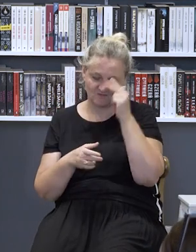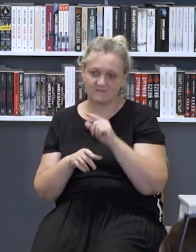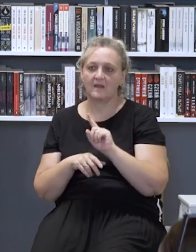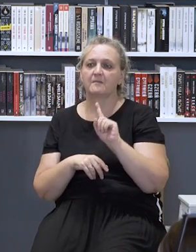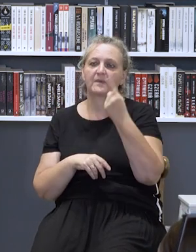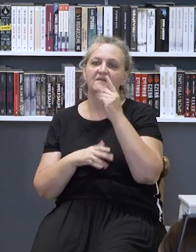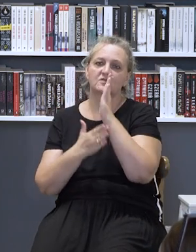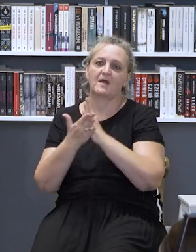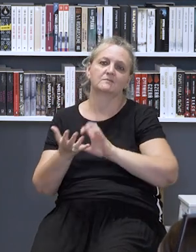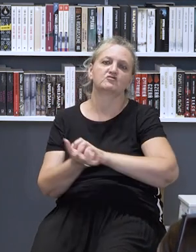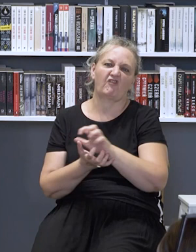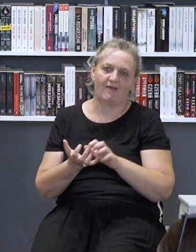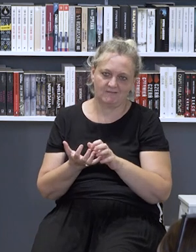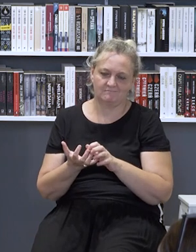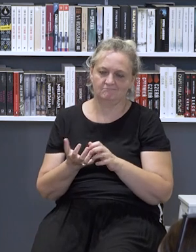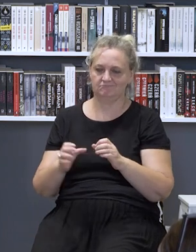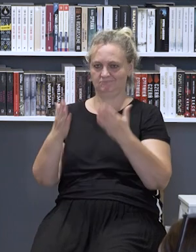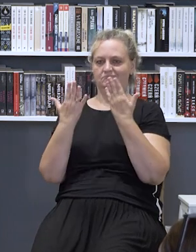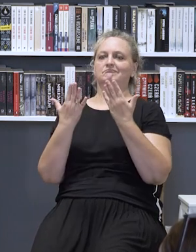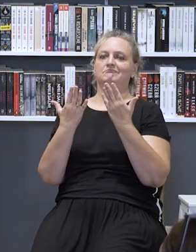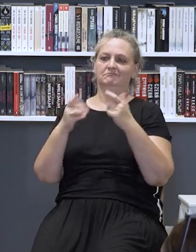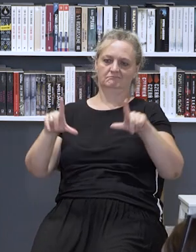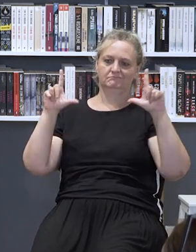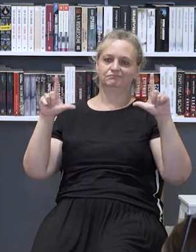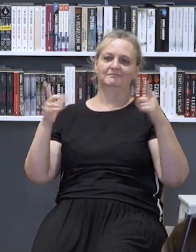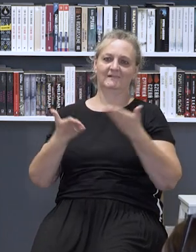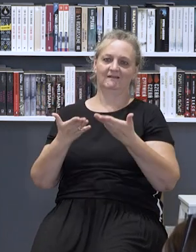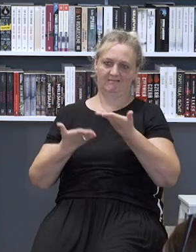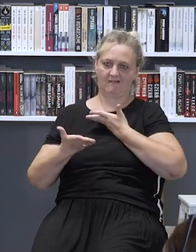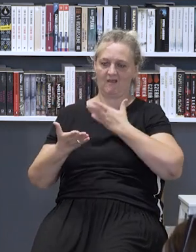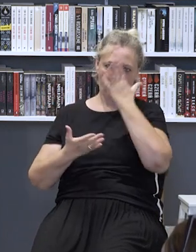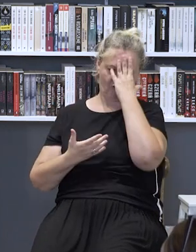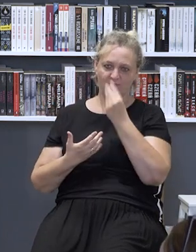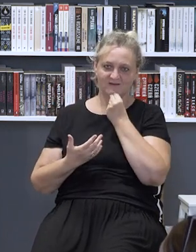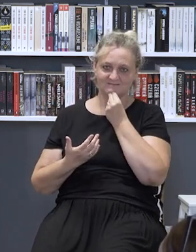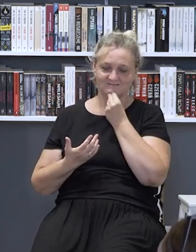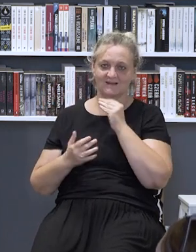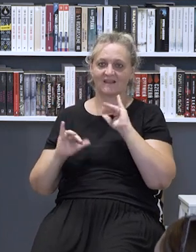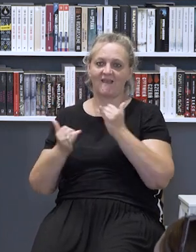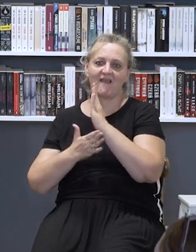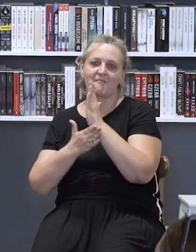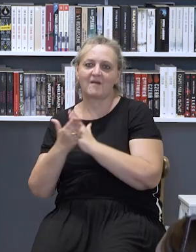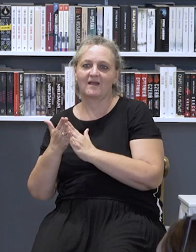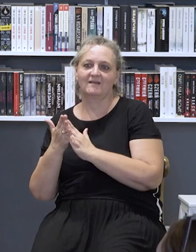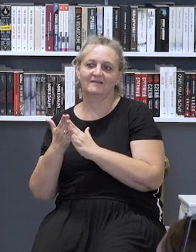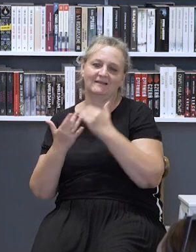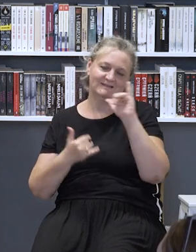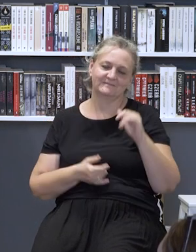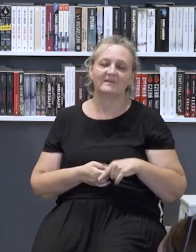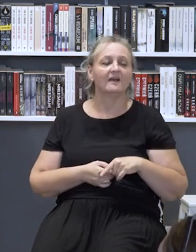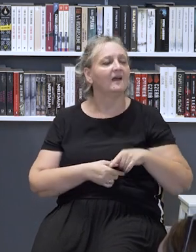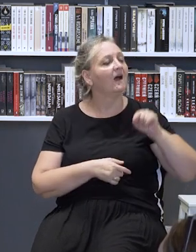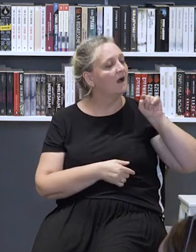pierwsza mapa świata. No i dostałam właśnie takie obrazki jak mapa Framauro. Właściwie za ten